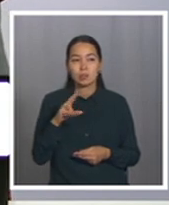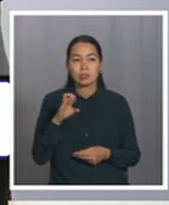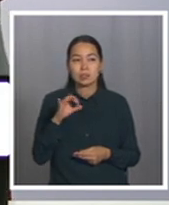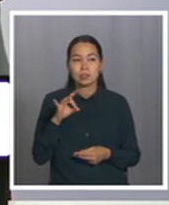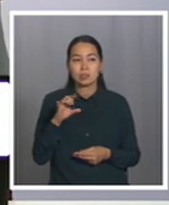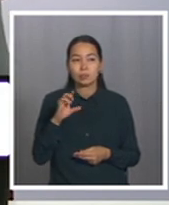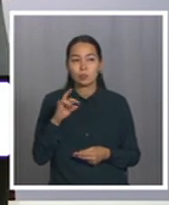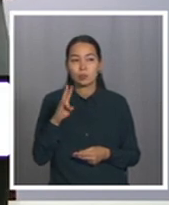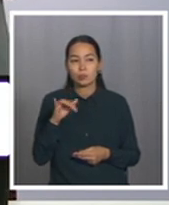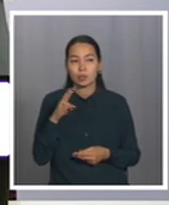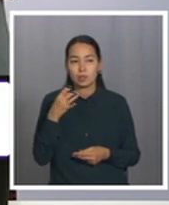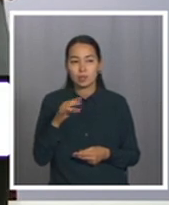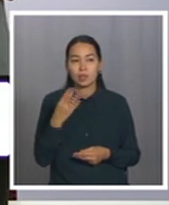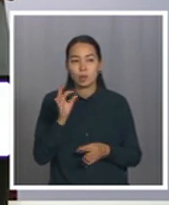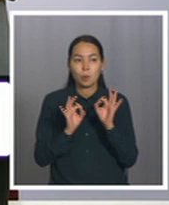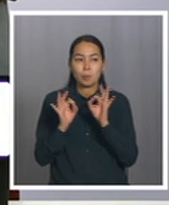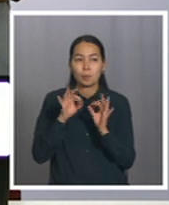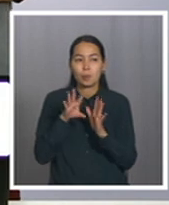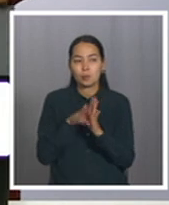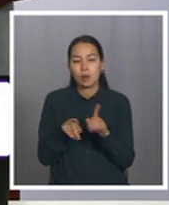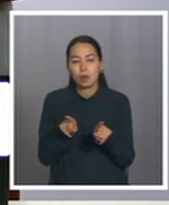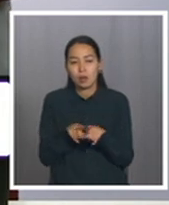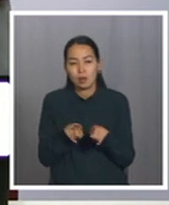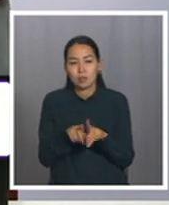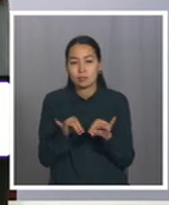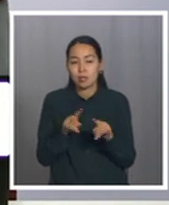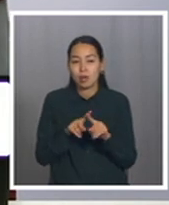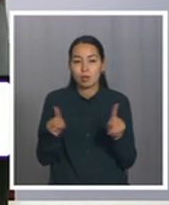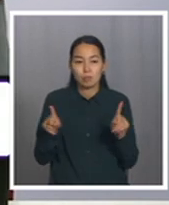молекулалар құрылысының ұқсастықтары мен айырмашылықтары.